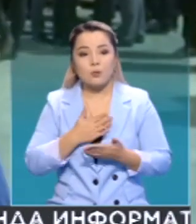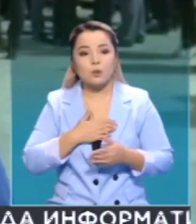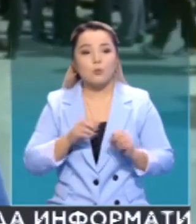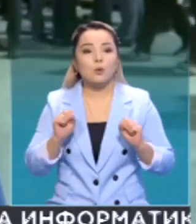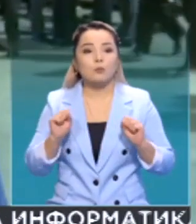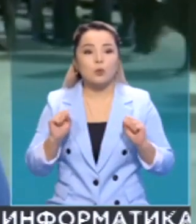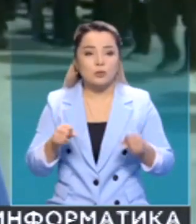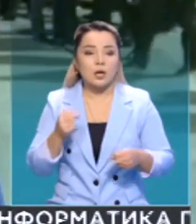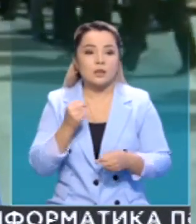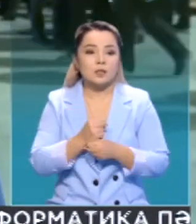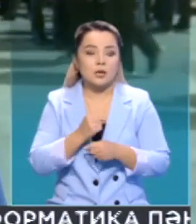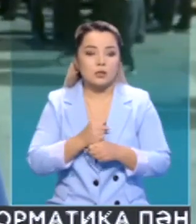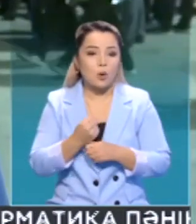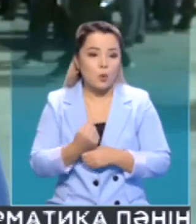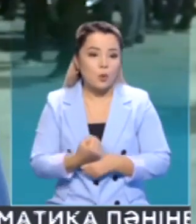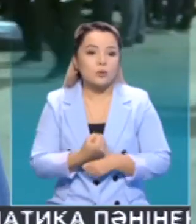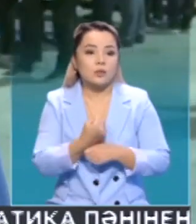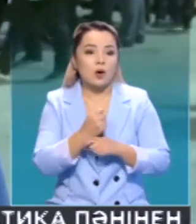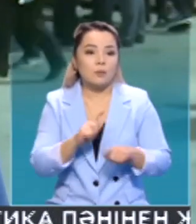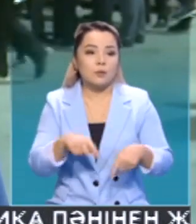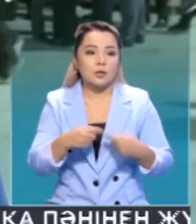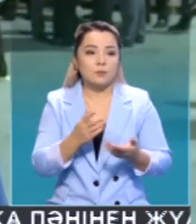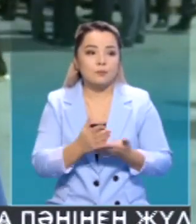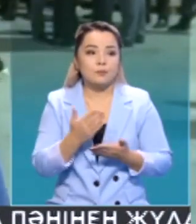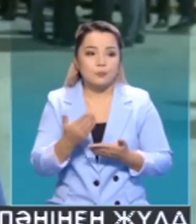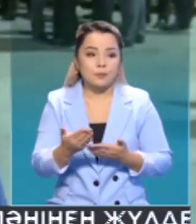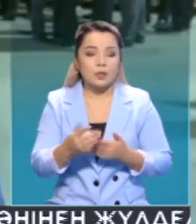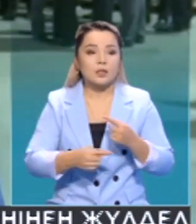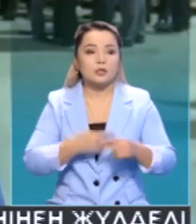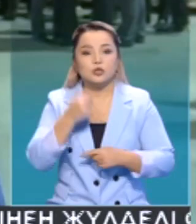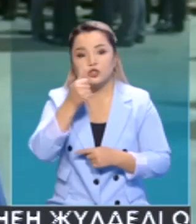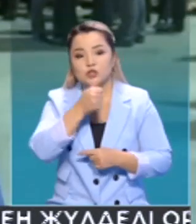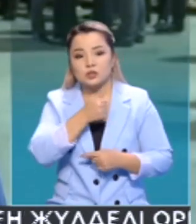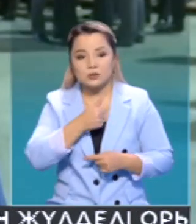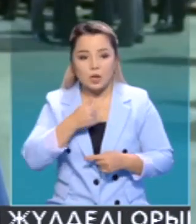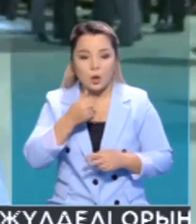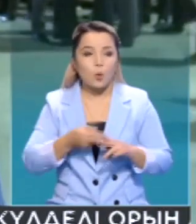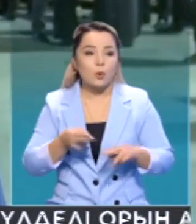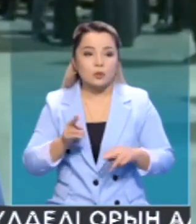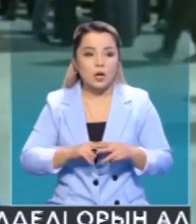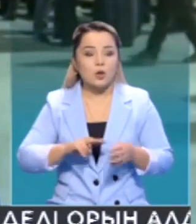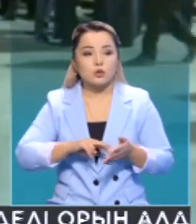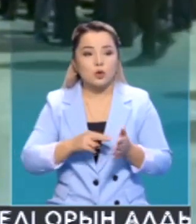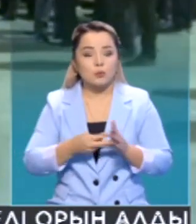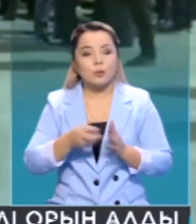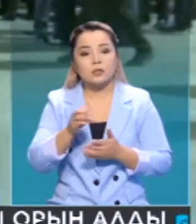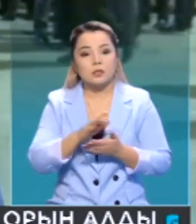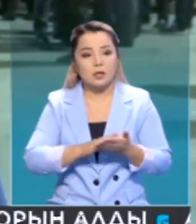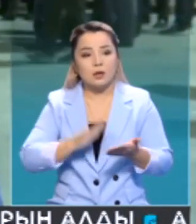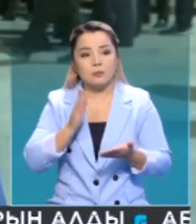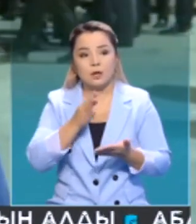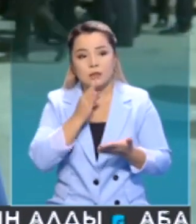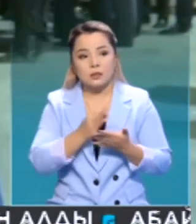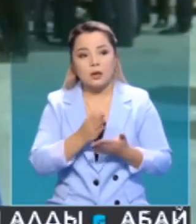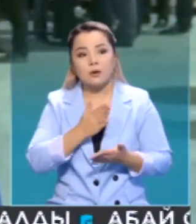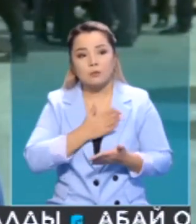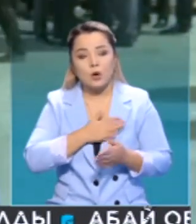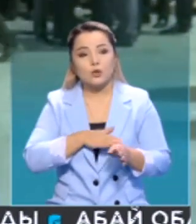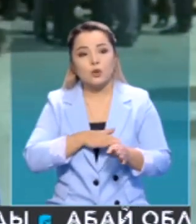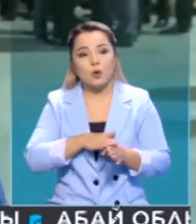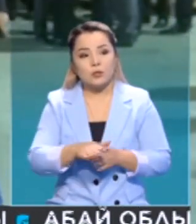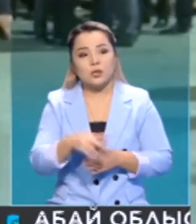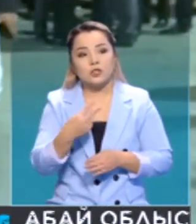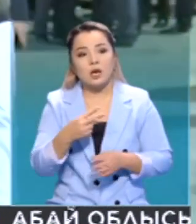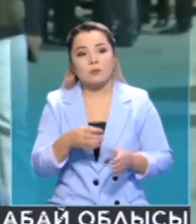мүмкіндік жасап қолдау беріп, келесі жылға осы жобаны жалғастыратын кезде біздің толық